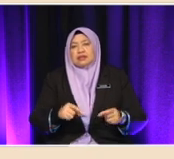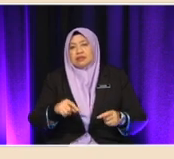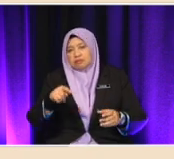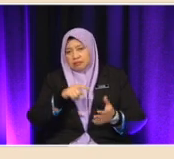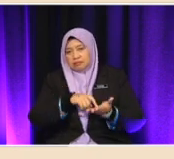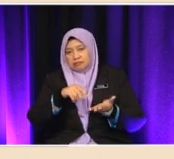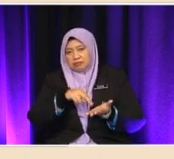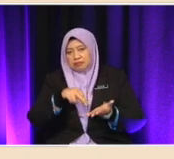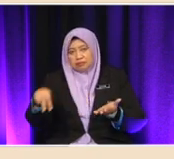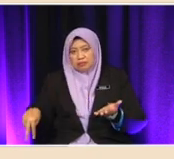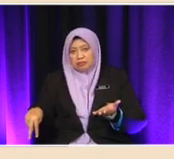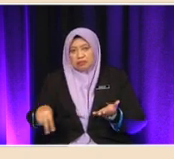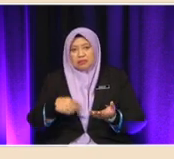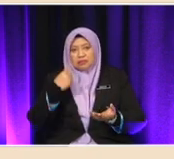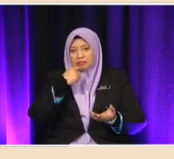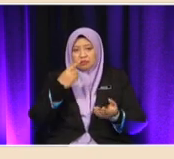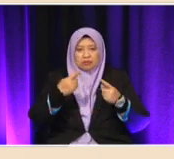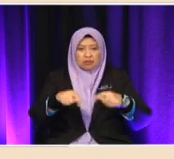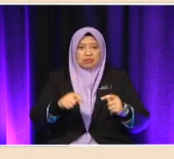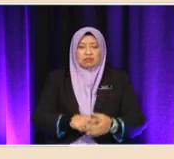oke saya mau coba